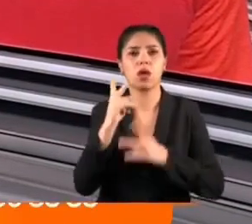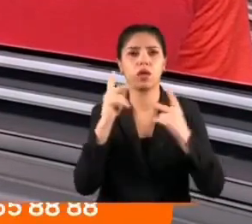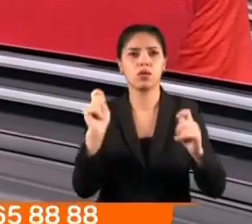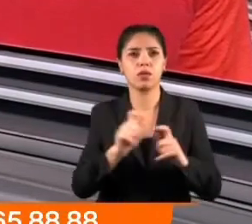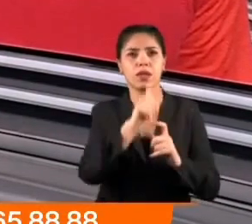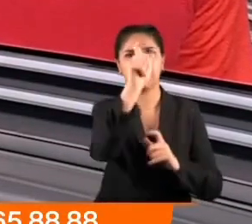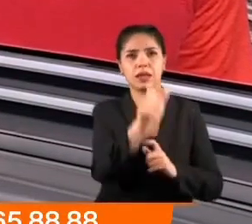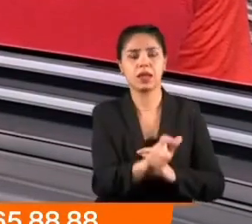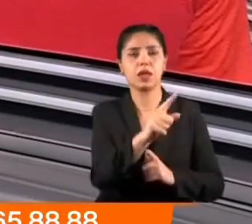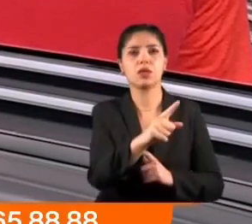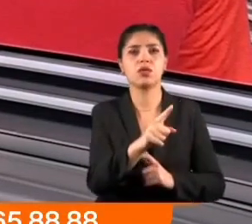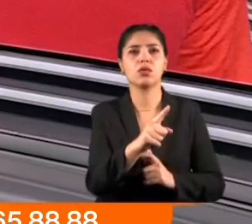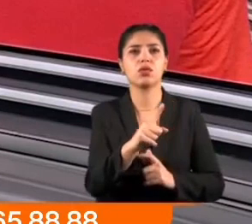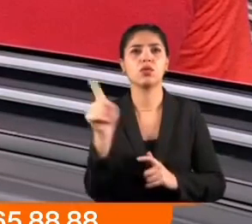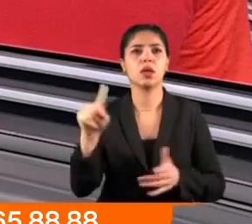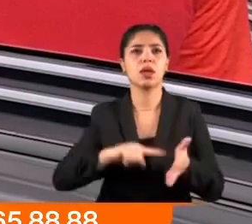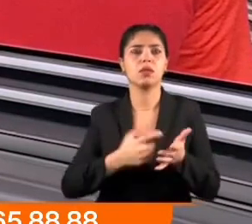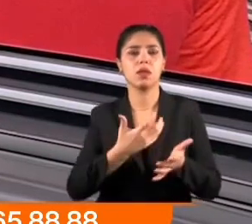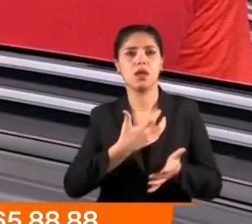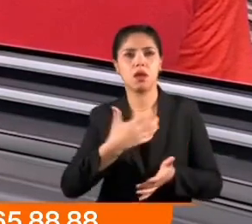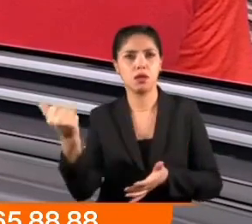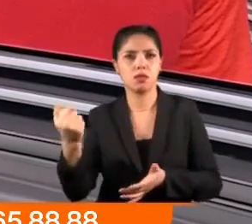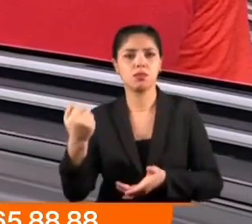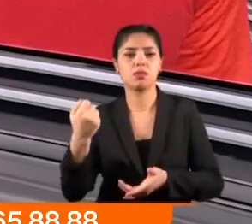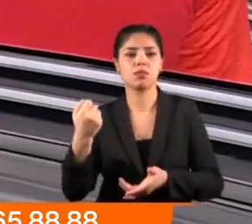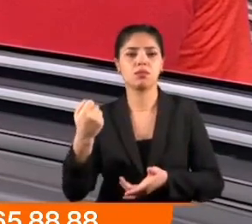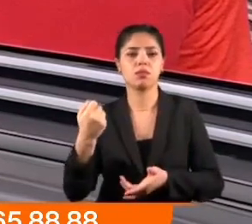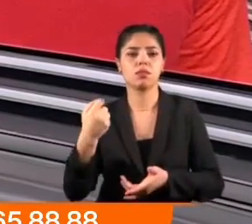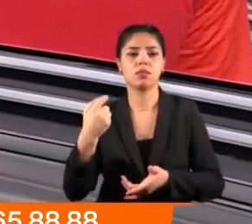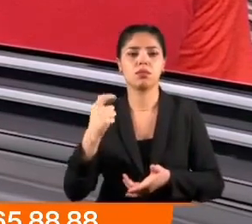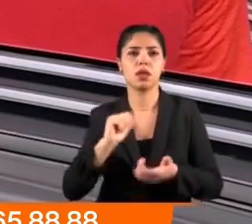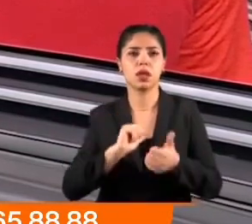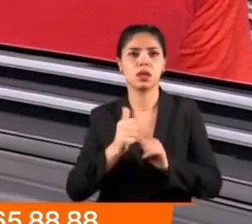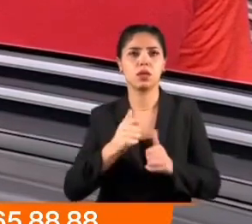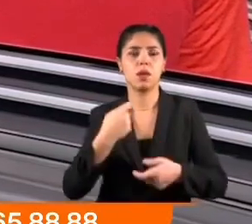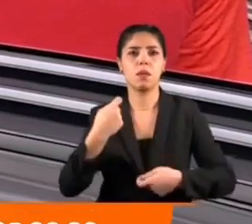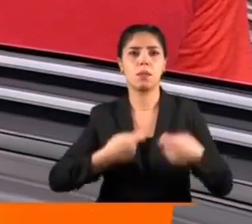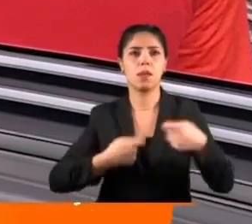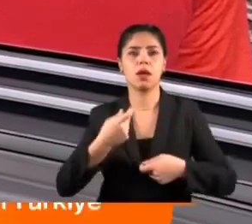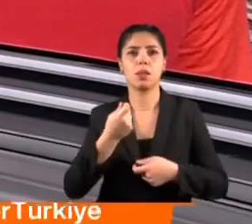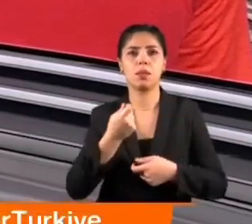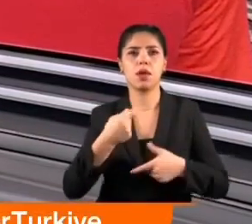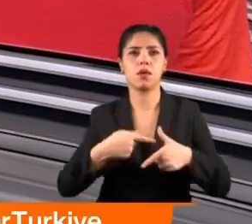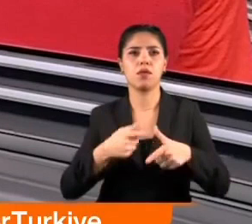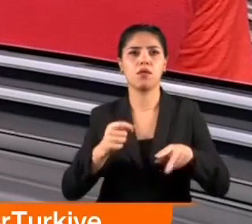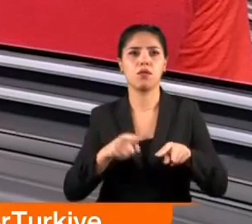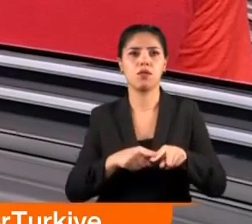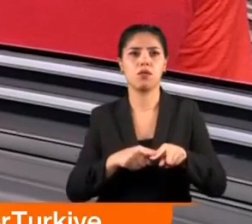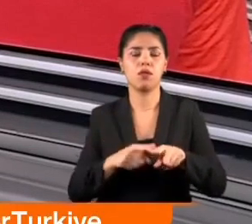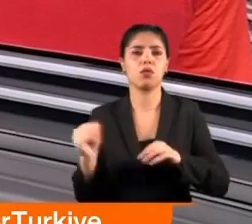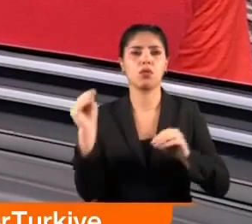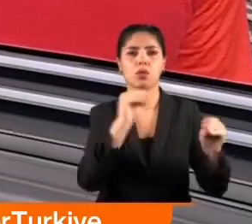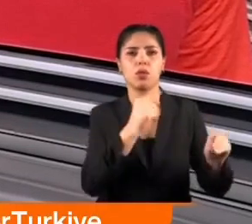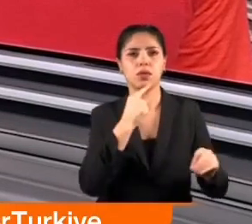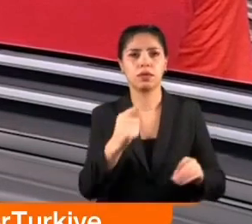Erzan'ın oldu bittiyle Terim'den imza aldığını, bir antrenman sırasında ve bankadaki parasını fona çıkardığını